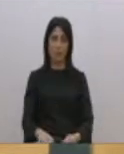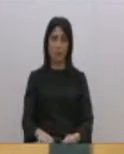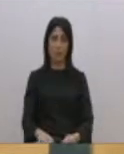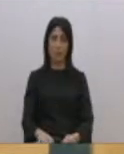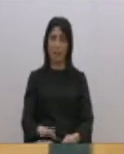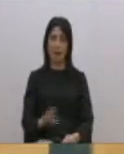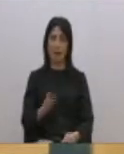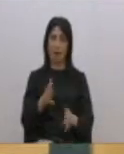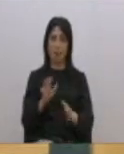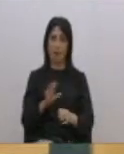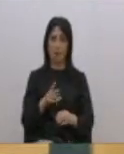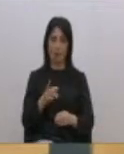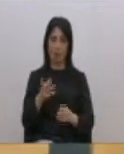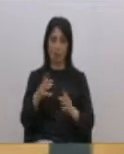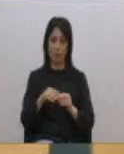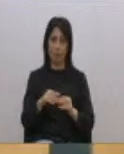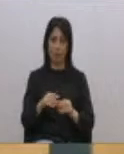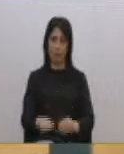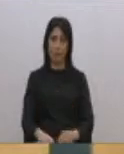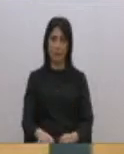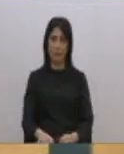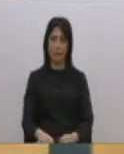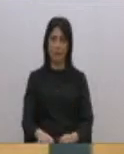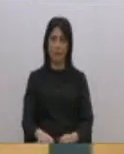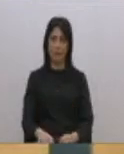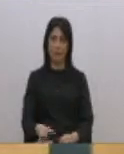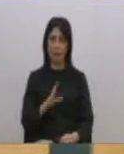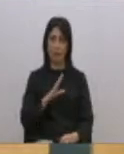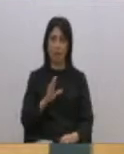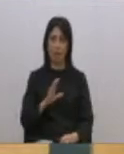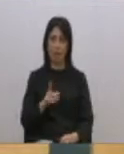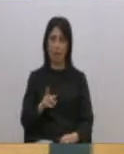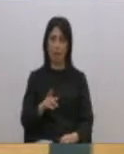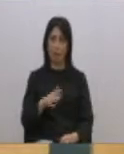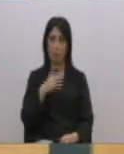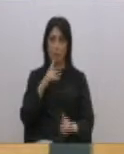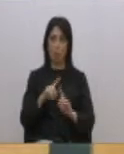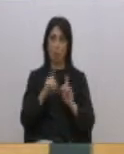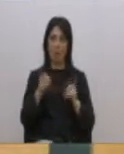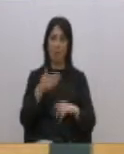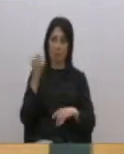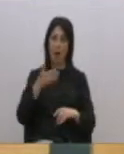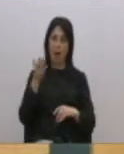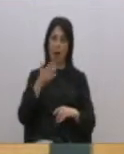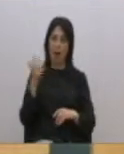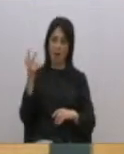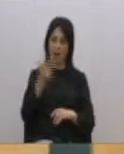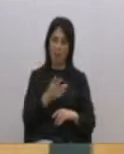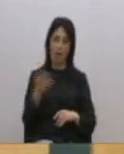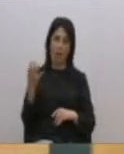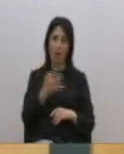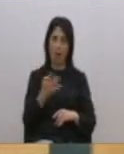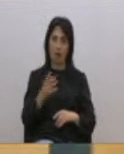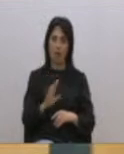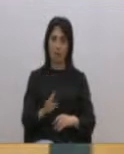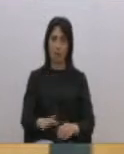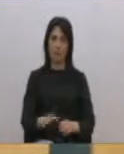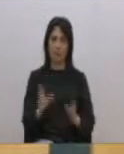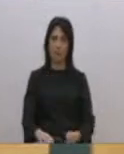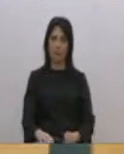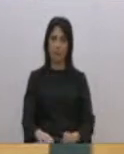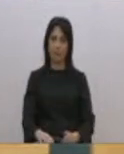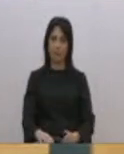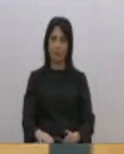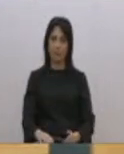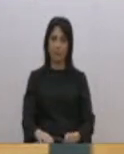magram ara umetes orisa erdroulad gsvlisa. Ro ar ipos ro tvat umravlesobidan gamovida 3, ikidan 1. Qvelas, aso